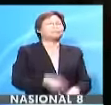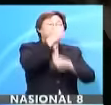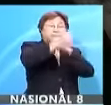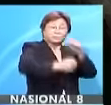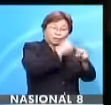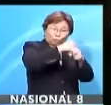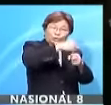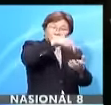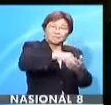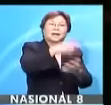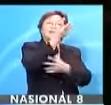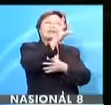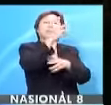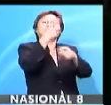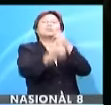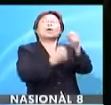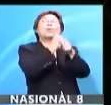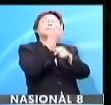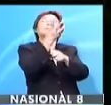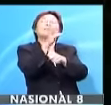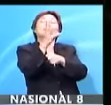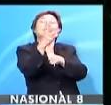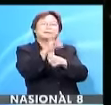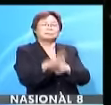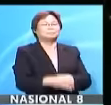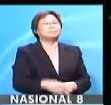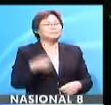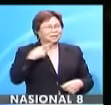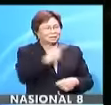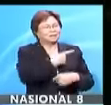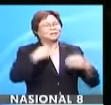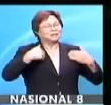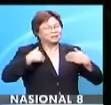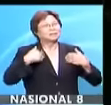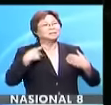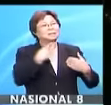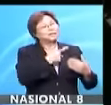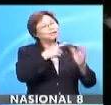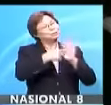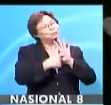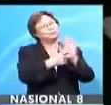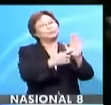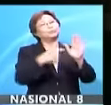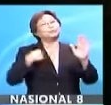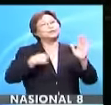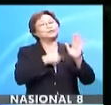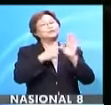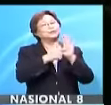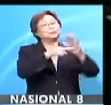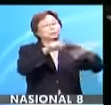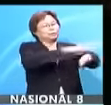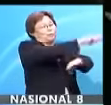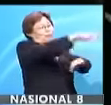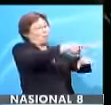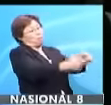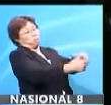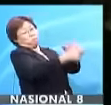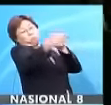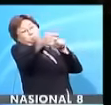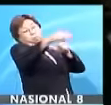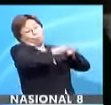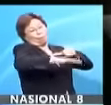ke-16 pelaksanaan Citrawarna. Jadi tahun ini kita mempersembahkan pentas terbesar di